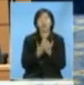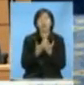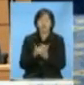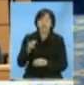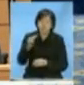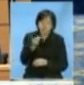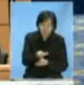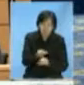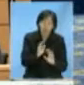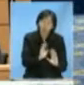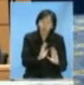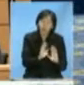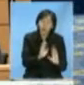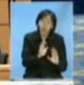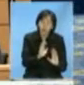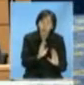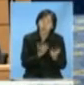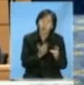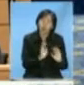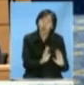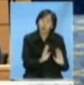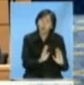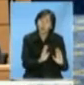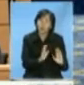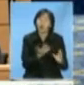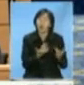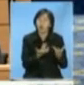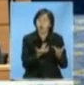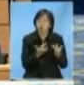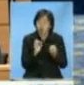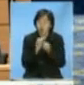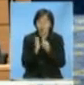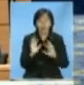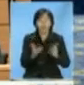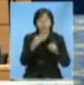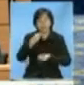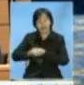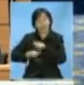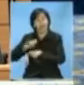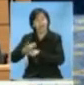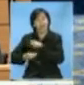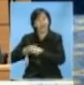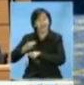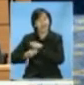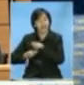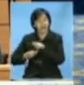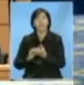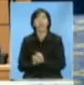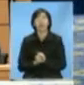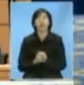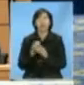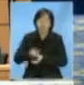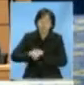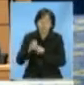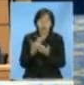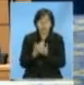ซื้อไว้เก็บนะครับเก็บเอาไว้ก่อนถึงฤดูกาลหน้าผลไม้หมดก็ขายผลไม้พี่น้องเกษตรก